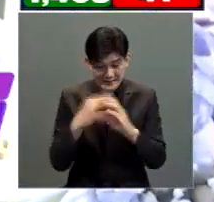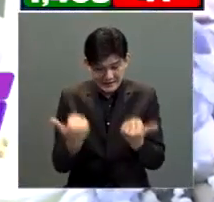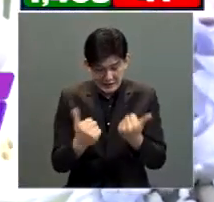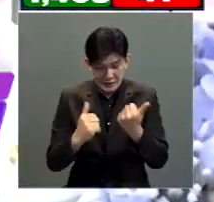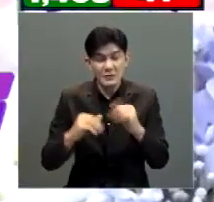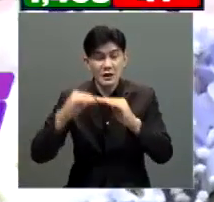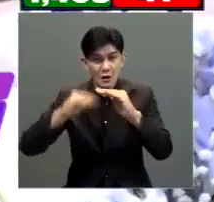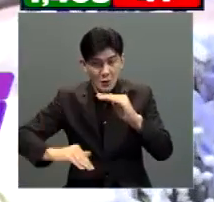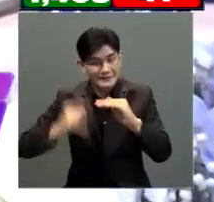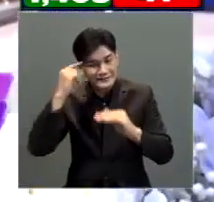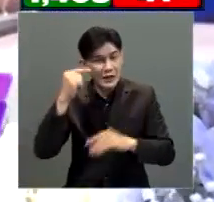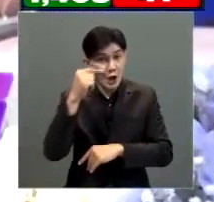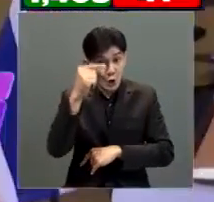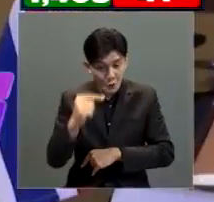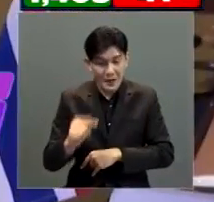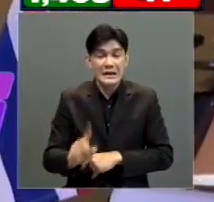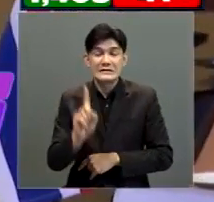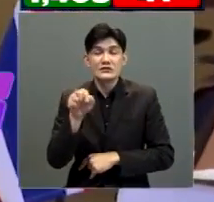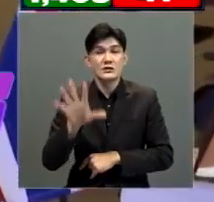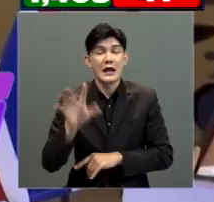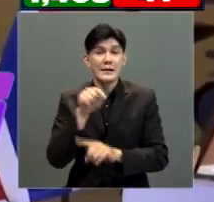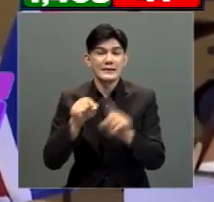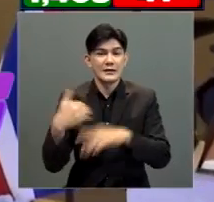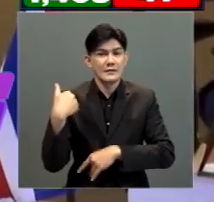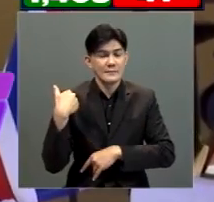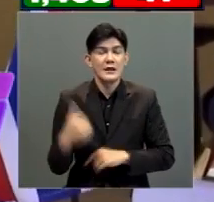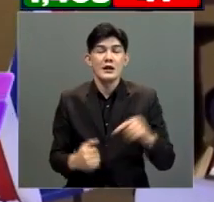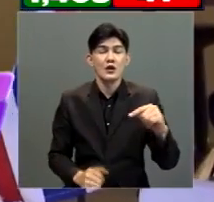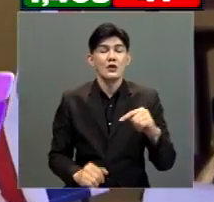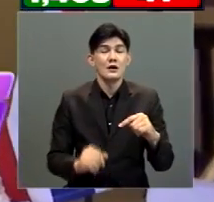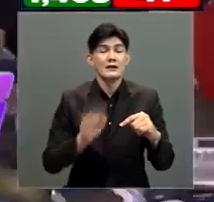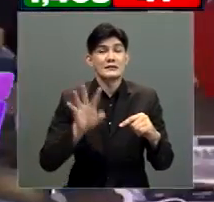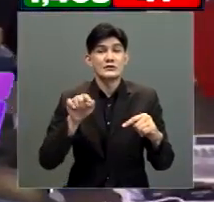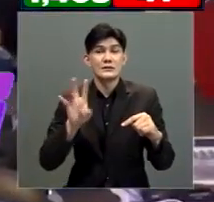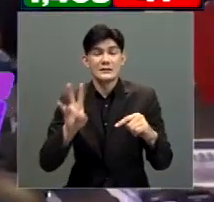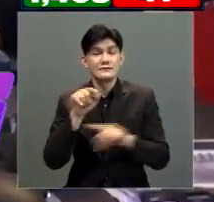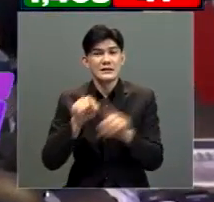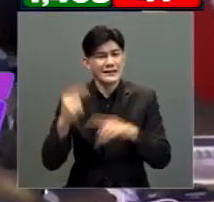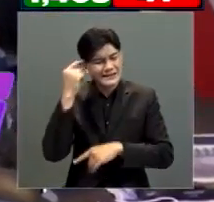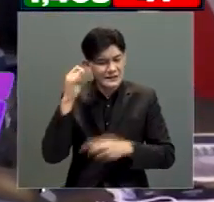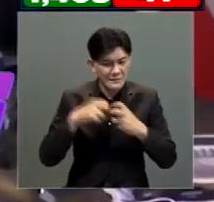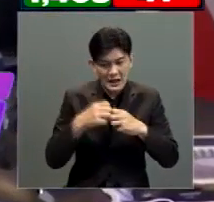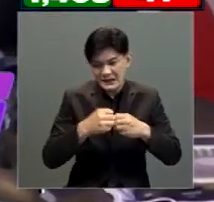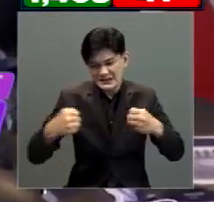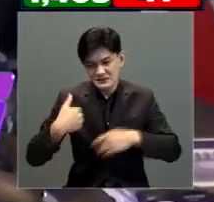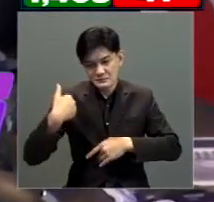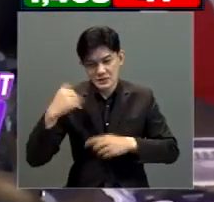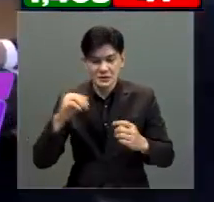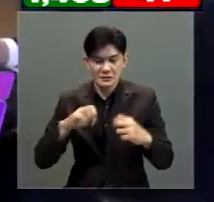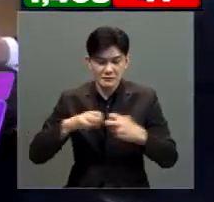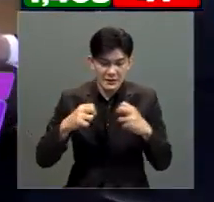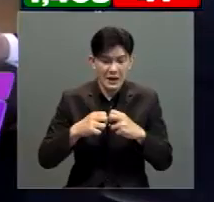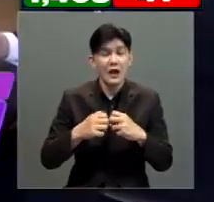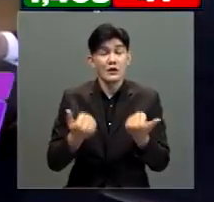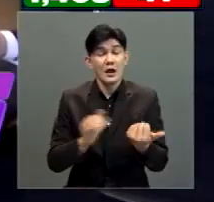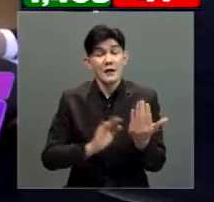ครับซึ่งให้ติดลบถึงร้อยละ 1.5 หรือว่าอาจถึงร้อยละ 4.7 หากสถานการณ์ยืดเยื้อประเทศกำลังพัฒนาจะได้รับ